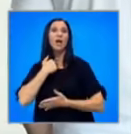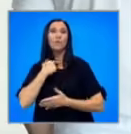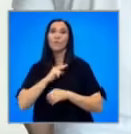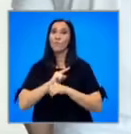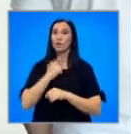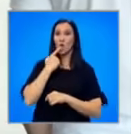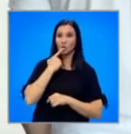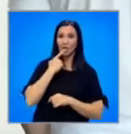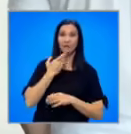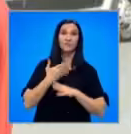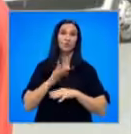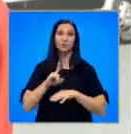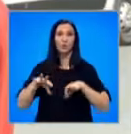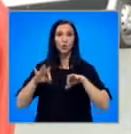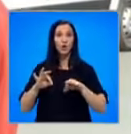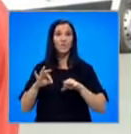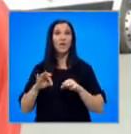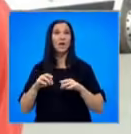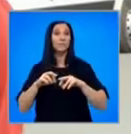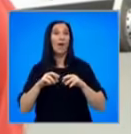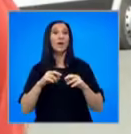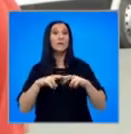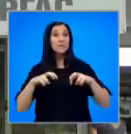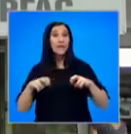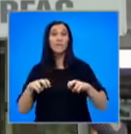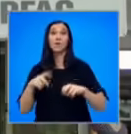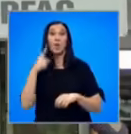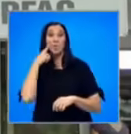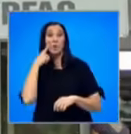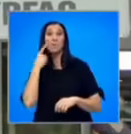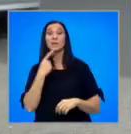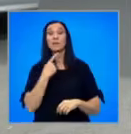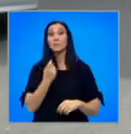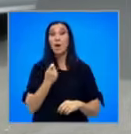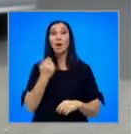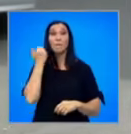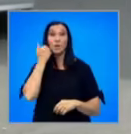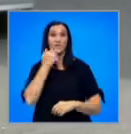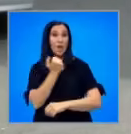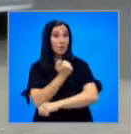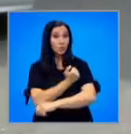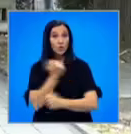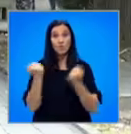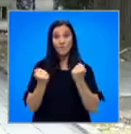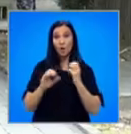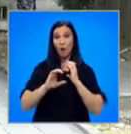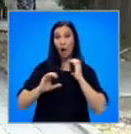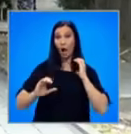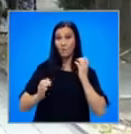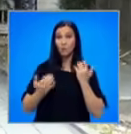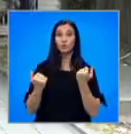Все още не са готови резултатите от пробата за употреба на наркотици на шофьора на камиона, като се очаква да станат ясни